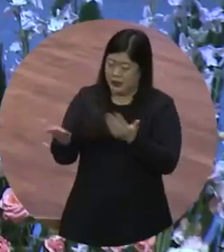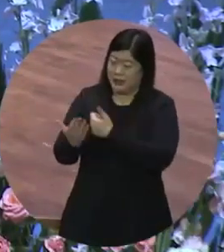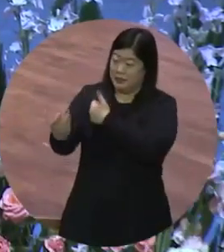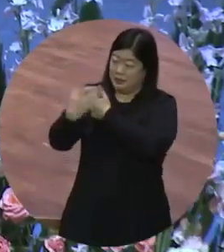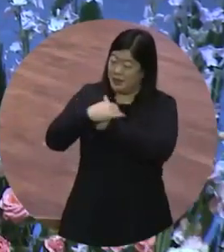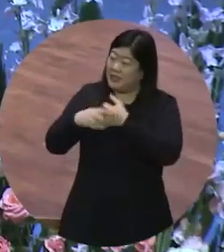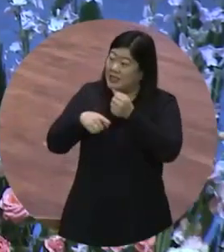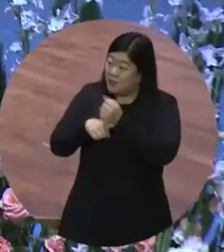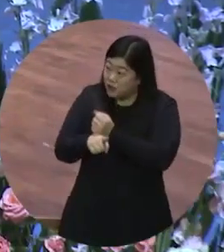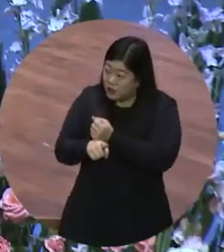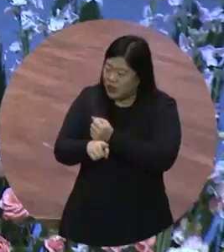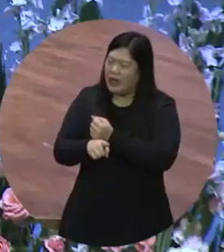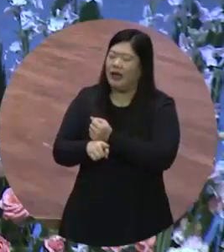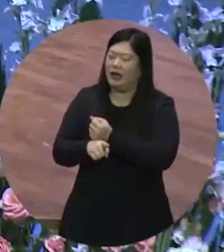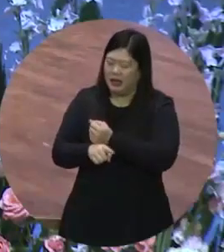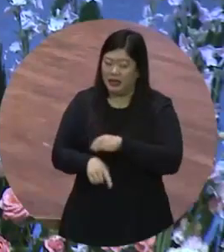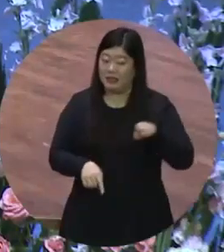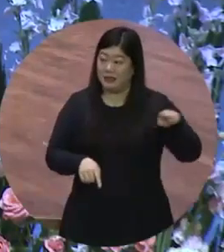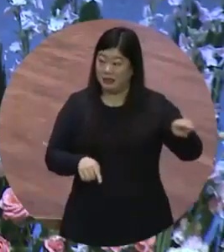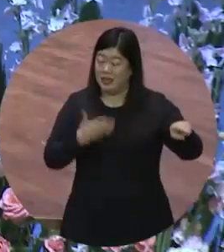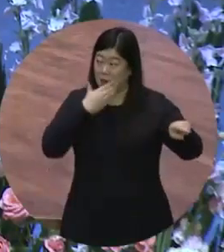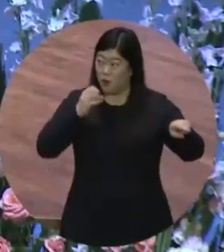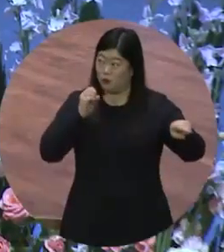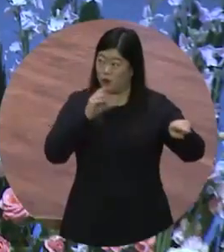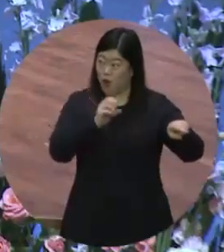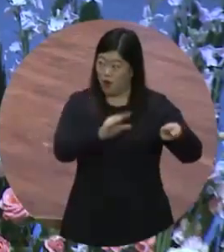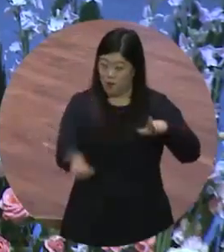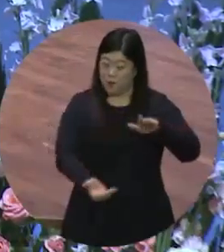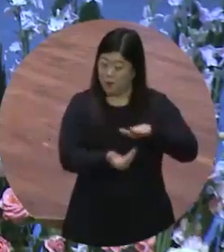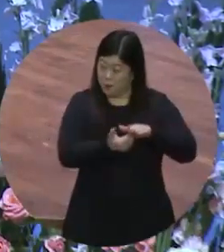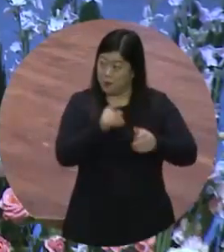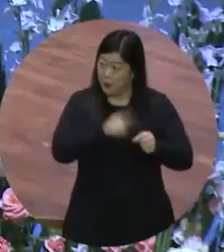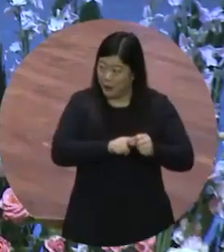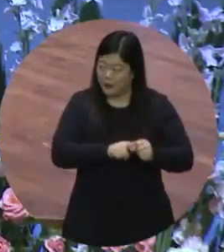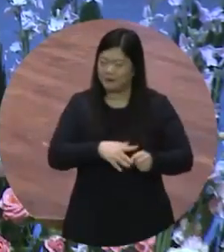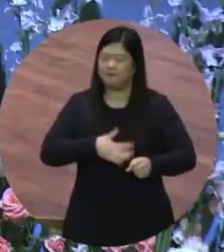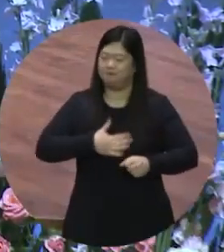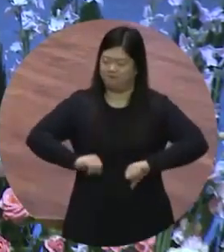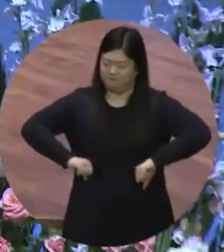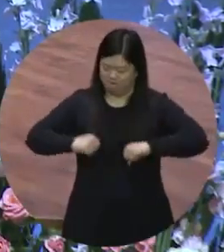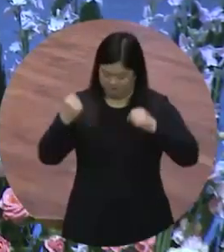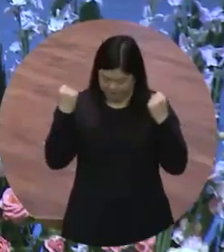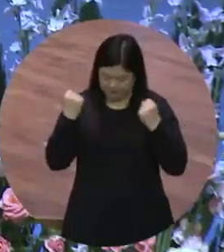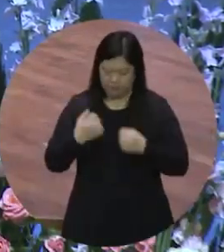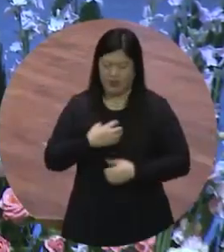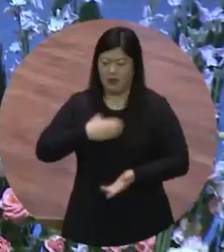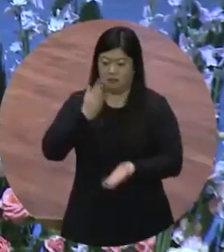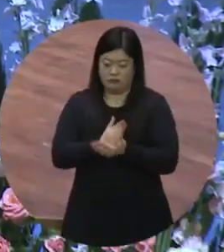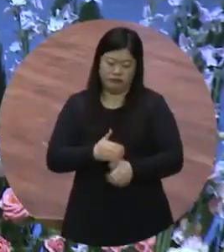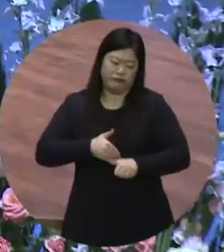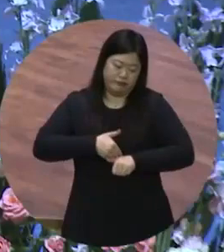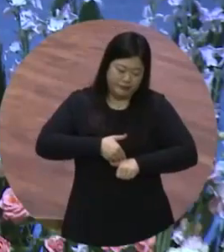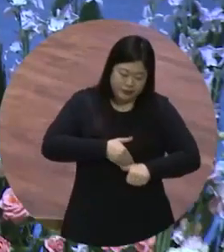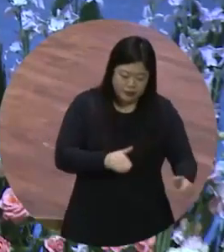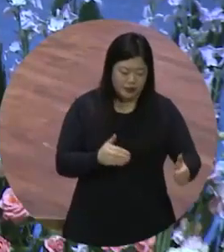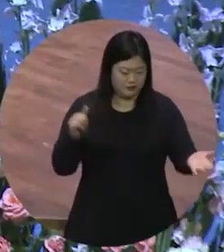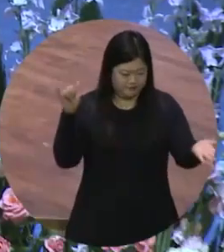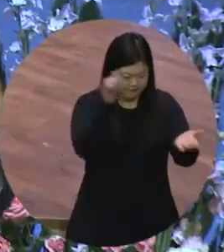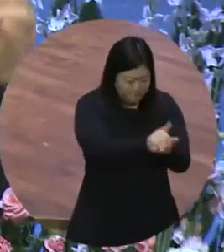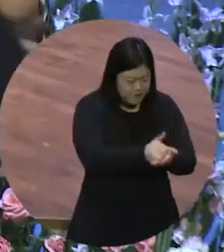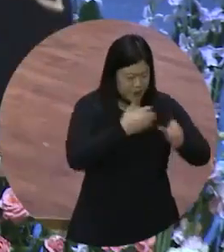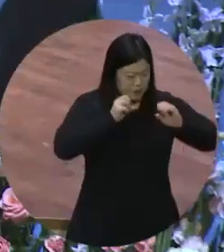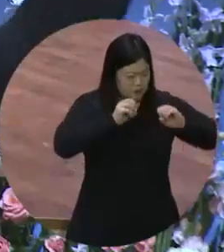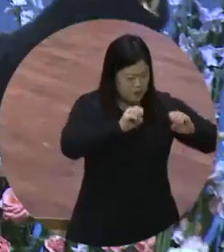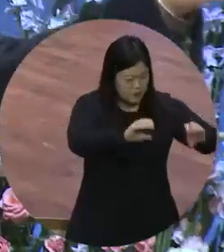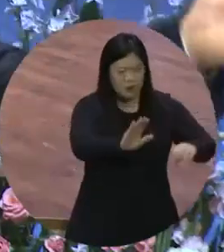것은 이 선교 언약을 성취하라고 보내주셨구나. 나는 이 땅의 선교사구나.